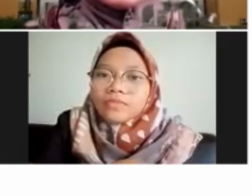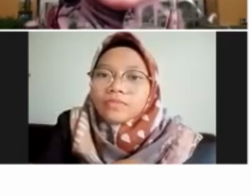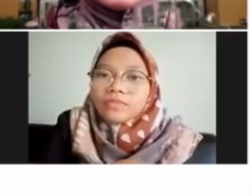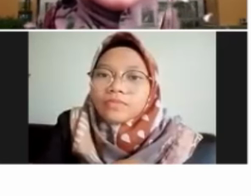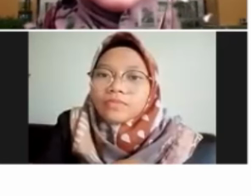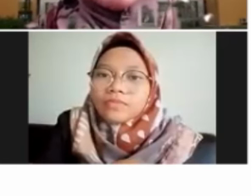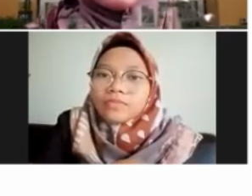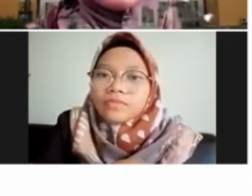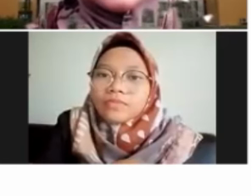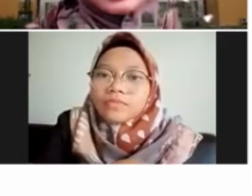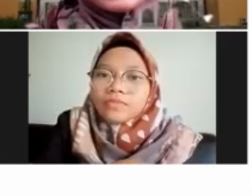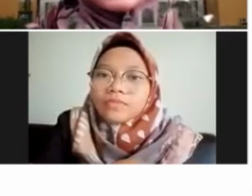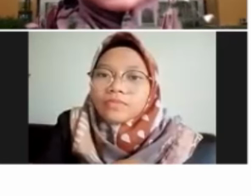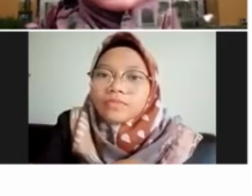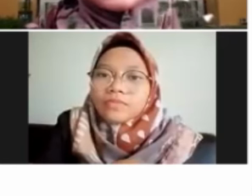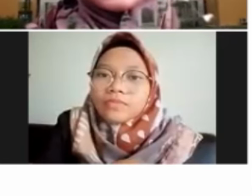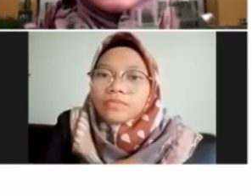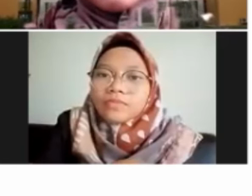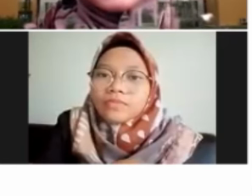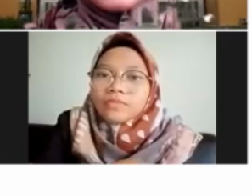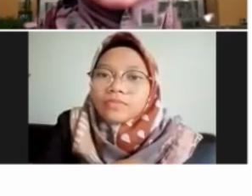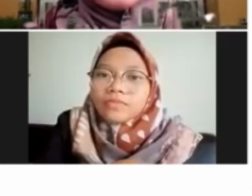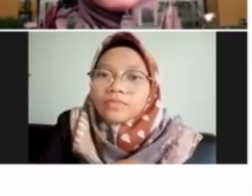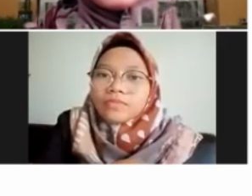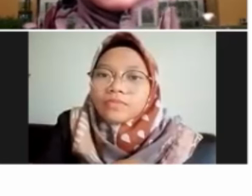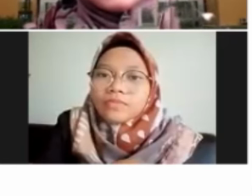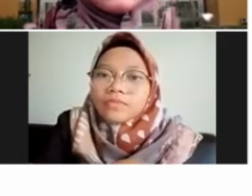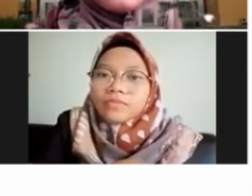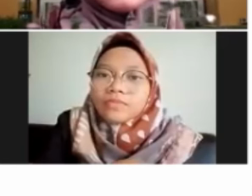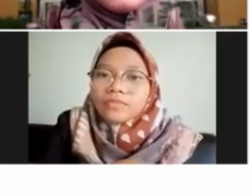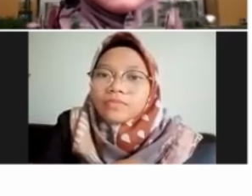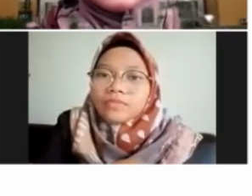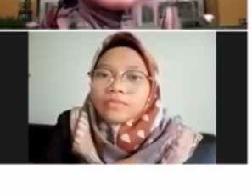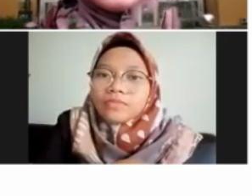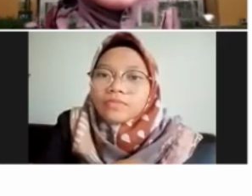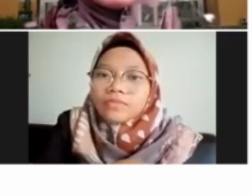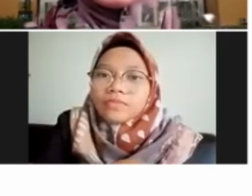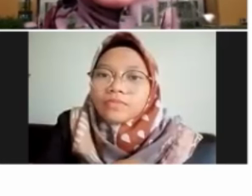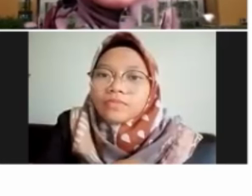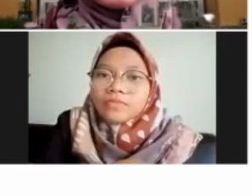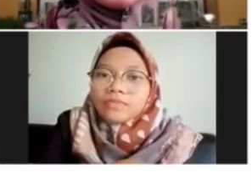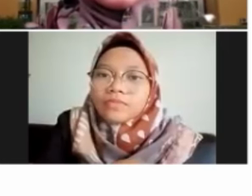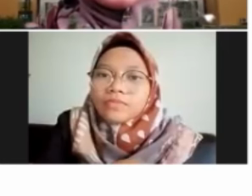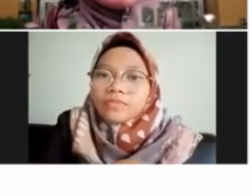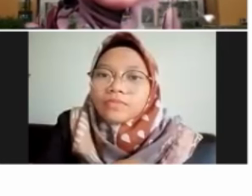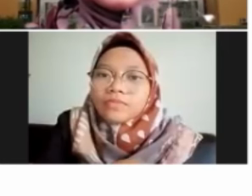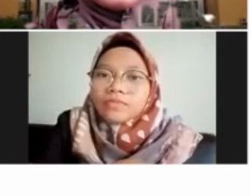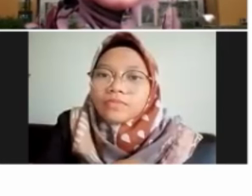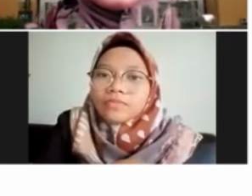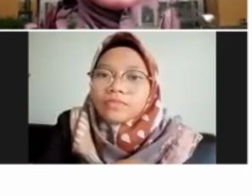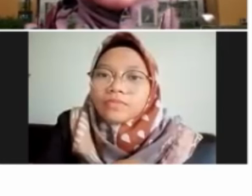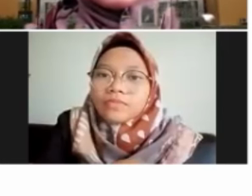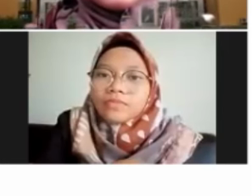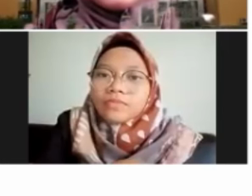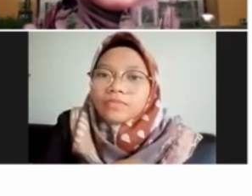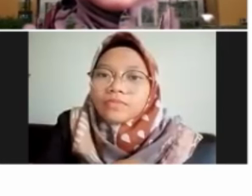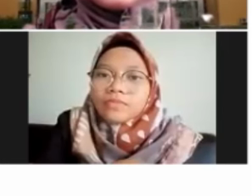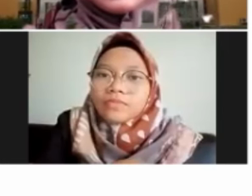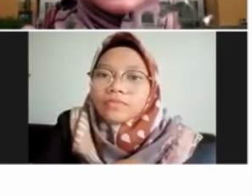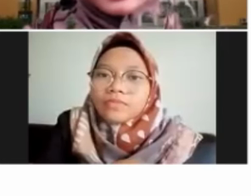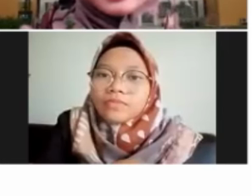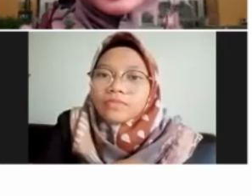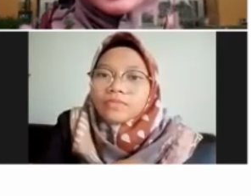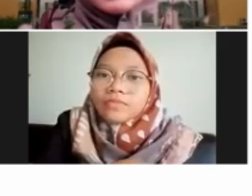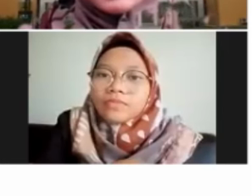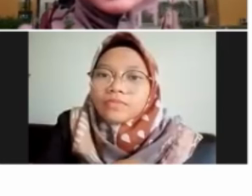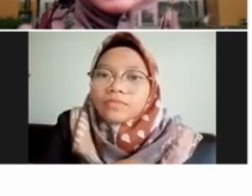Kemudian dalam konteks penyakit infeksi, cara kerja sistem imun itu adalah seperti yang kita